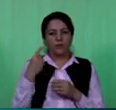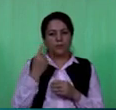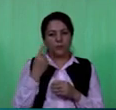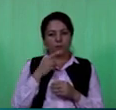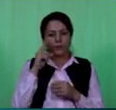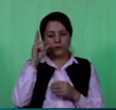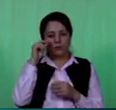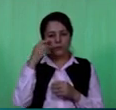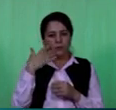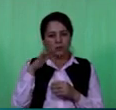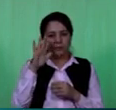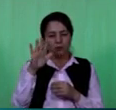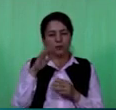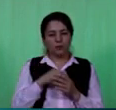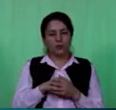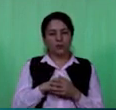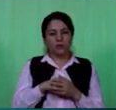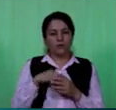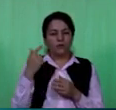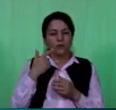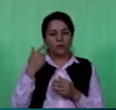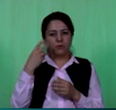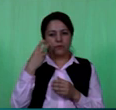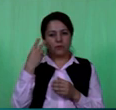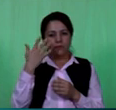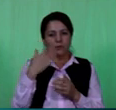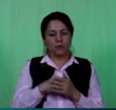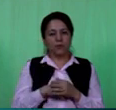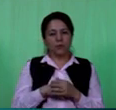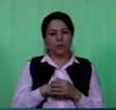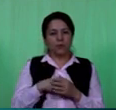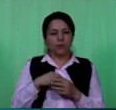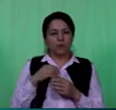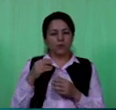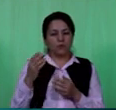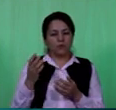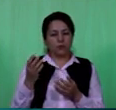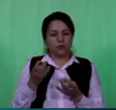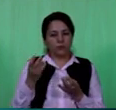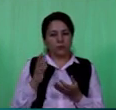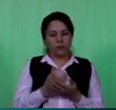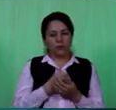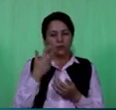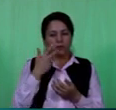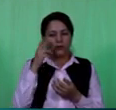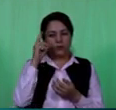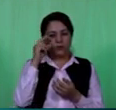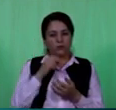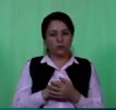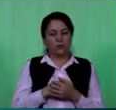число 55 второе 25 нам нужно найти третье число